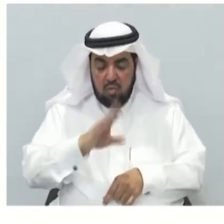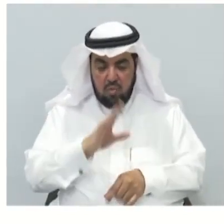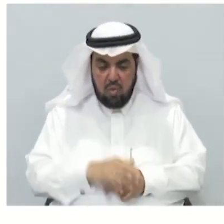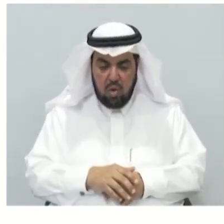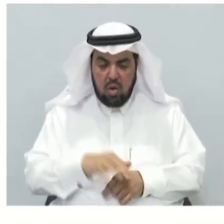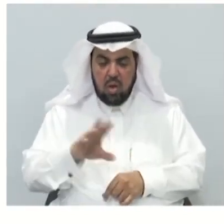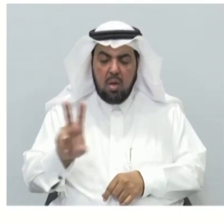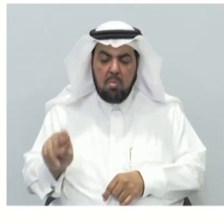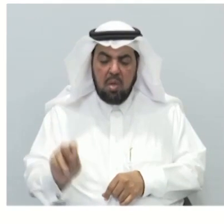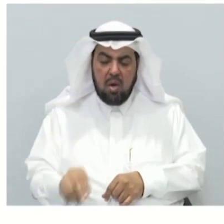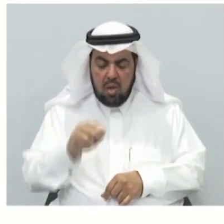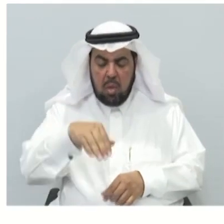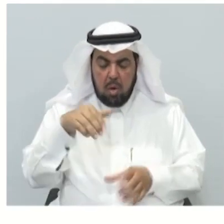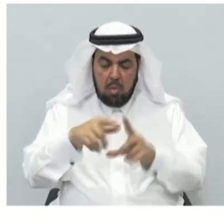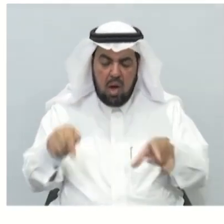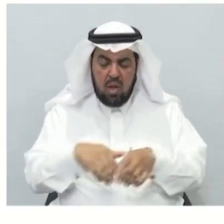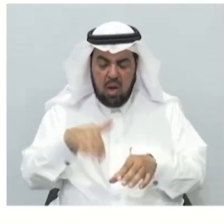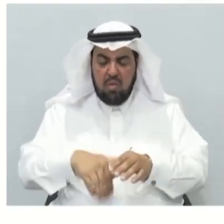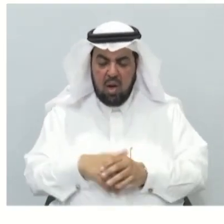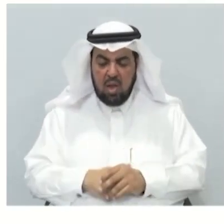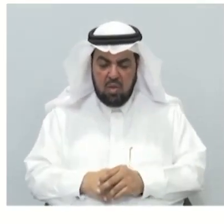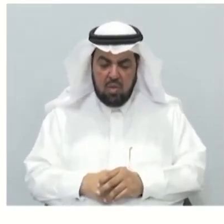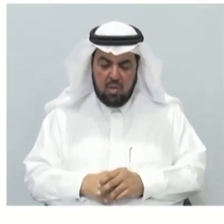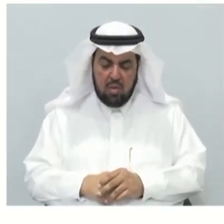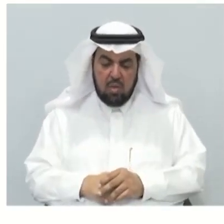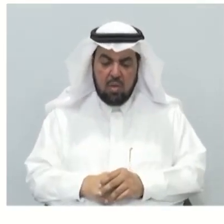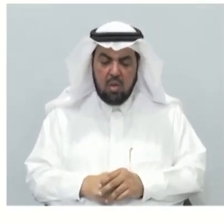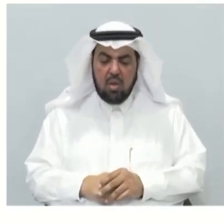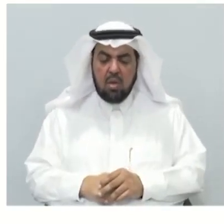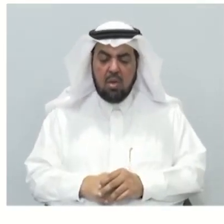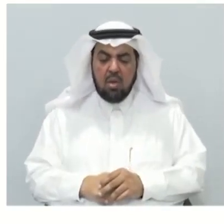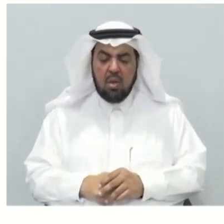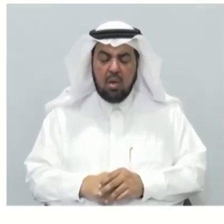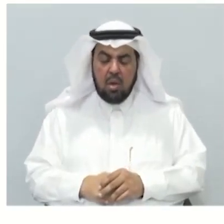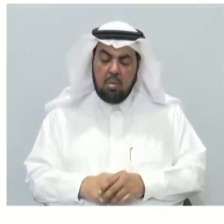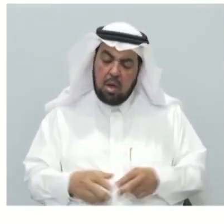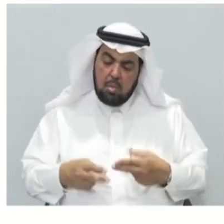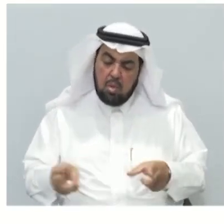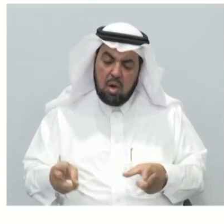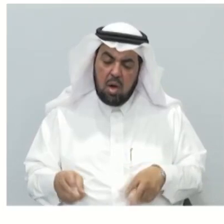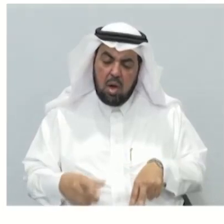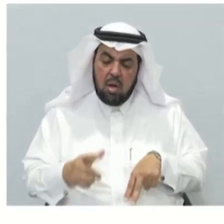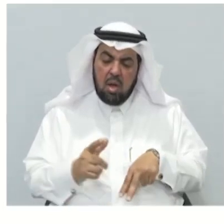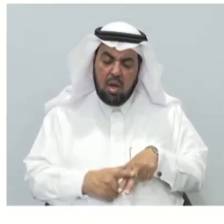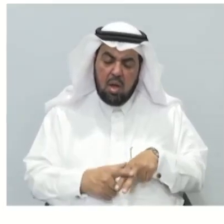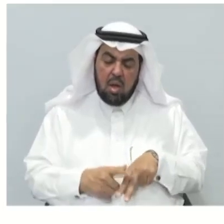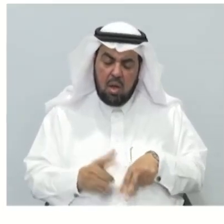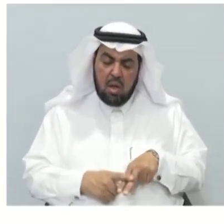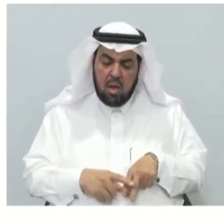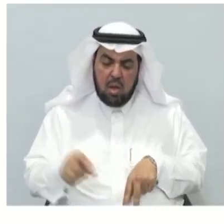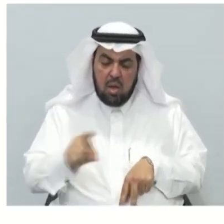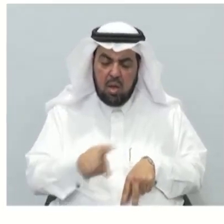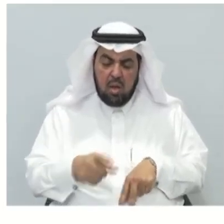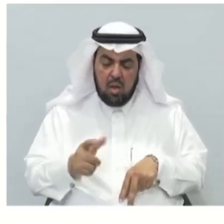زد يطابق المثلث اللي في الاسفل واي اكس زد من مسلمه اي اس اي اللي هي